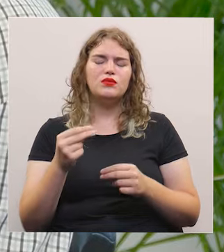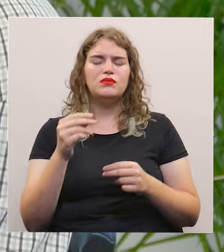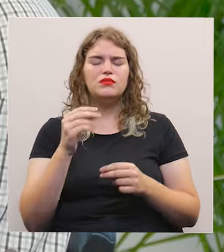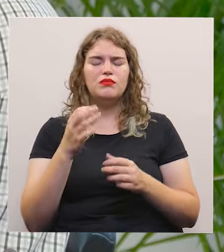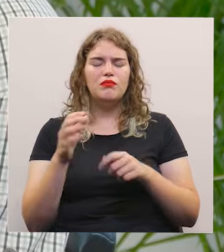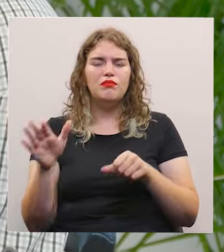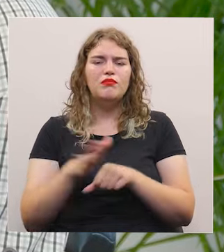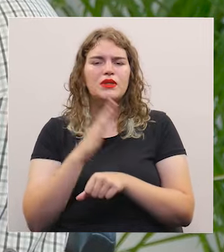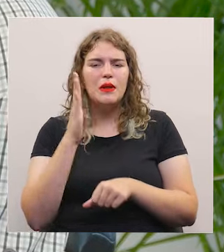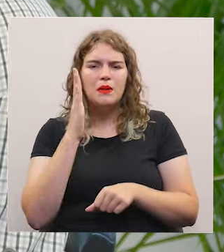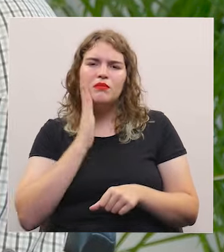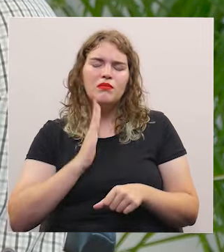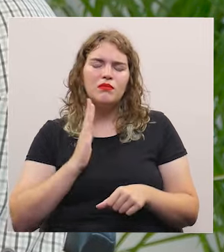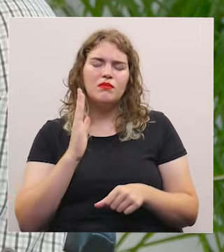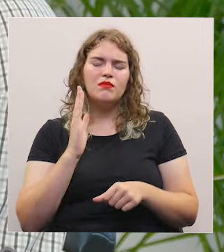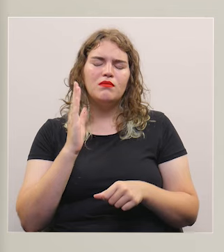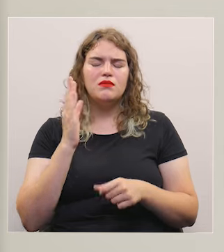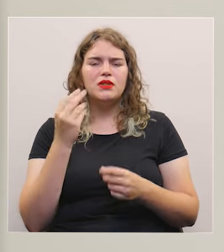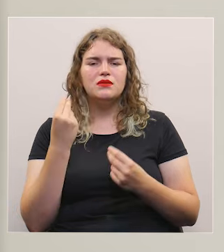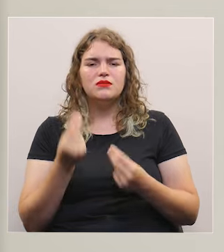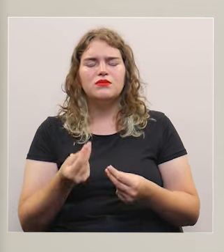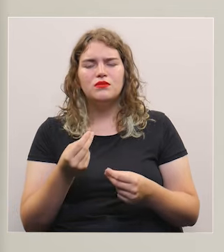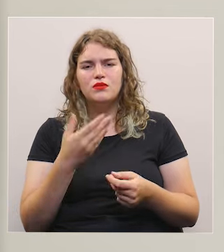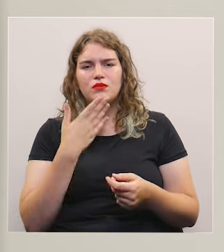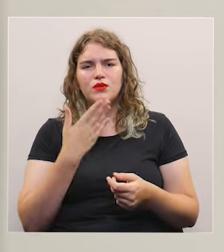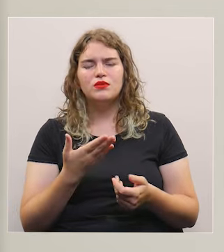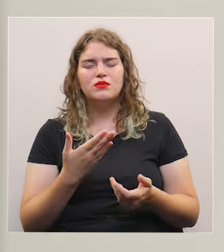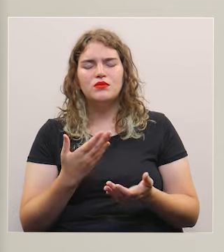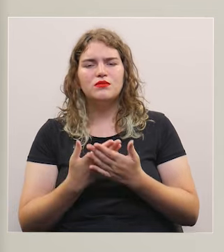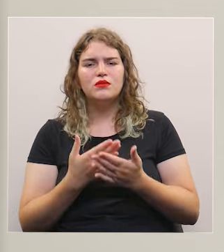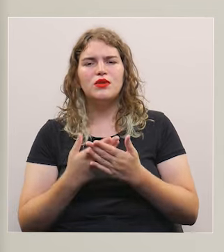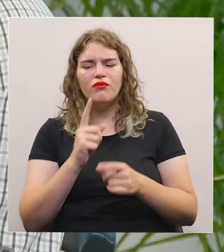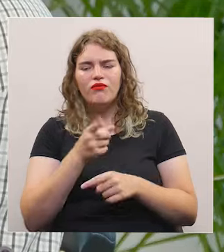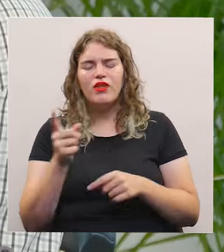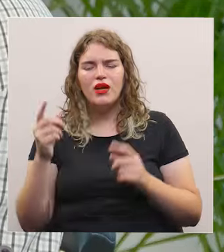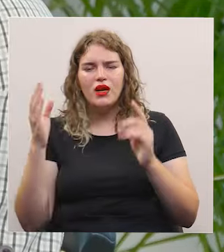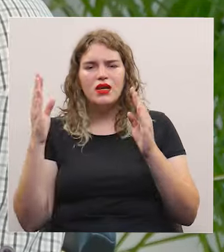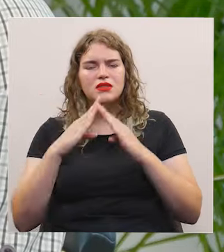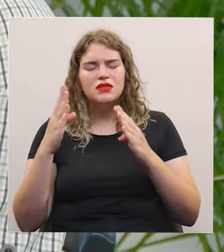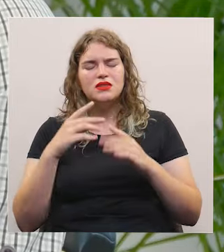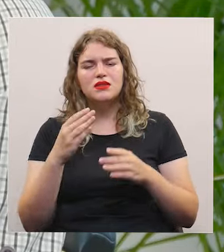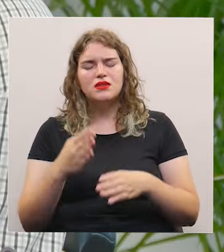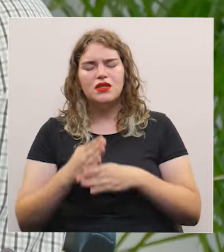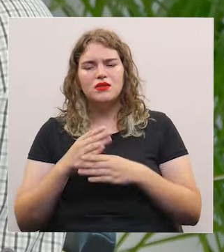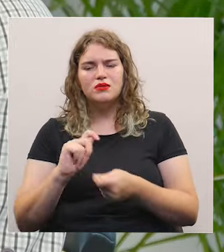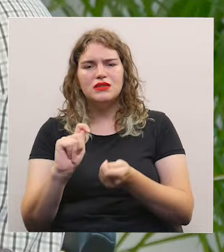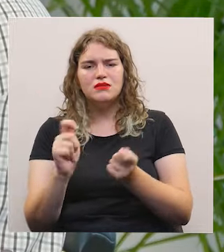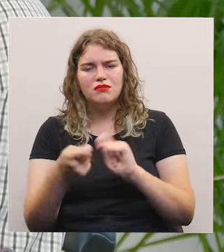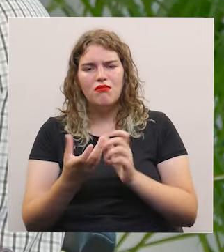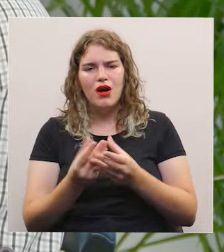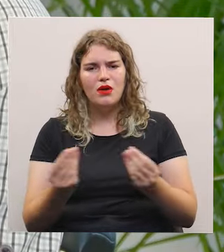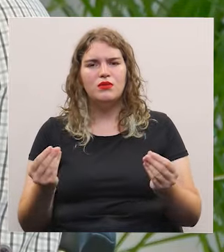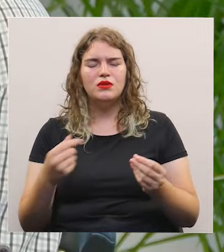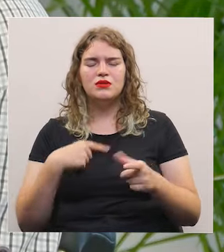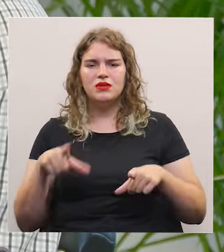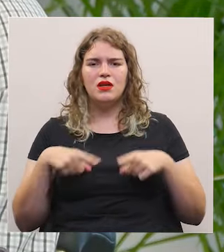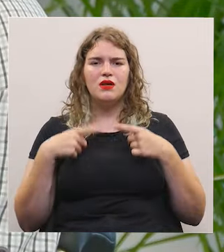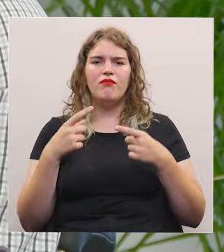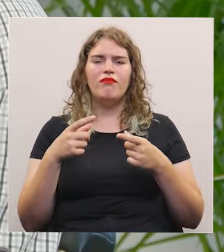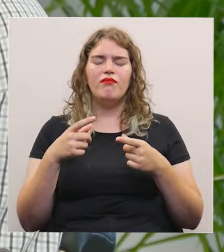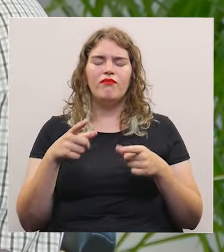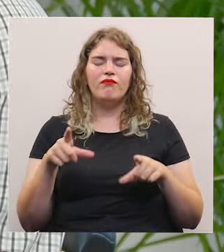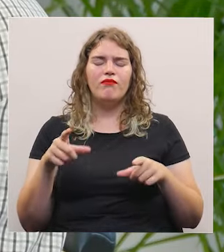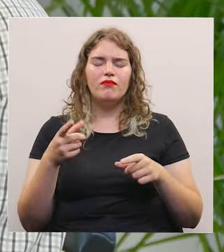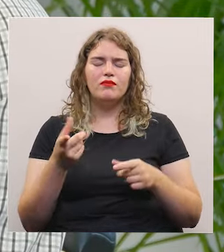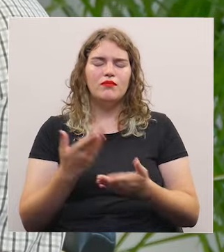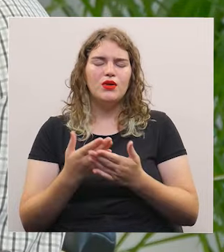îndurător și că prin bunătatea Ta Tu ne îndemni în fiecare zi să ne ajutăm să ne schimbăm noi, să trăim o viață